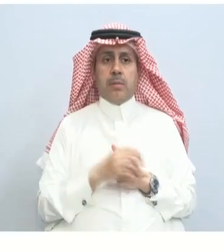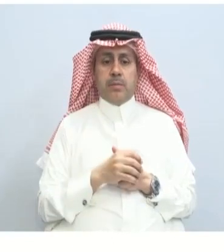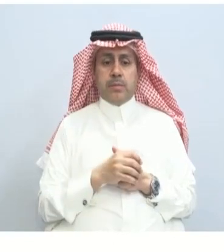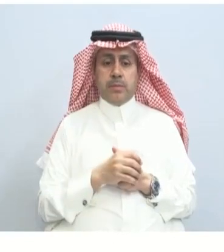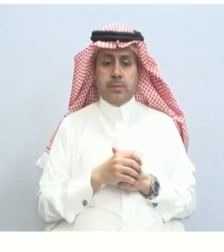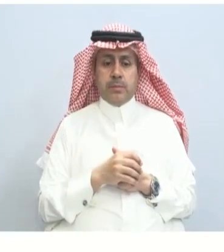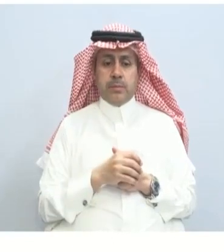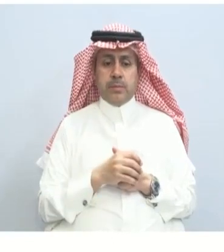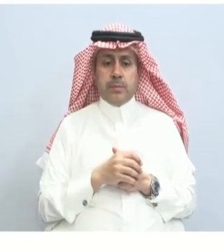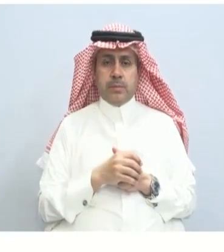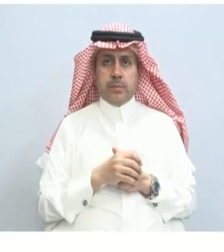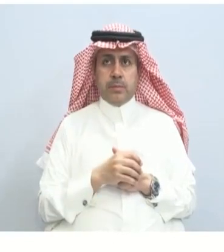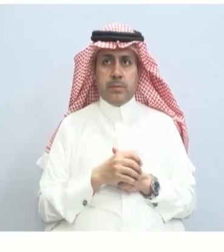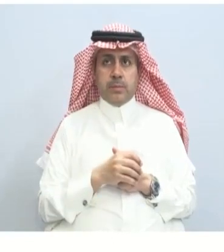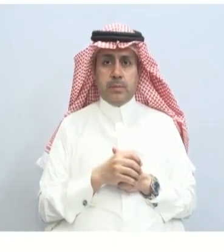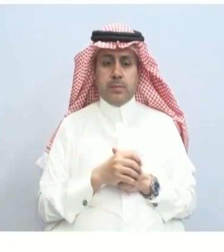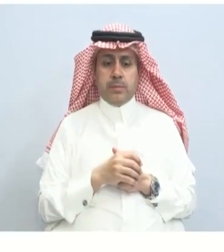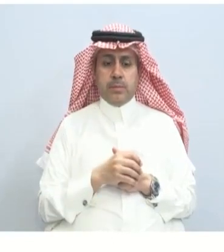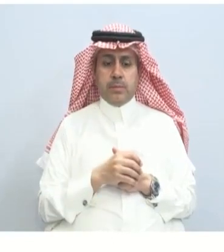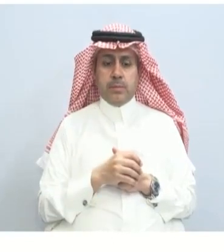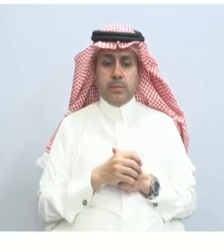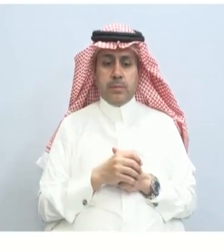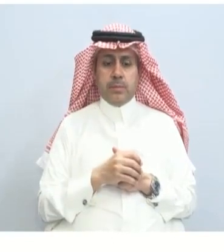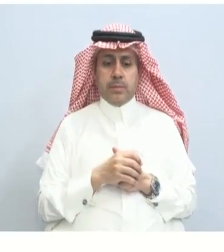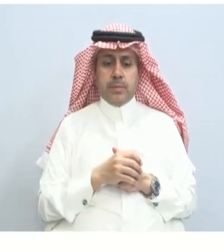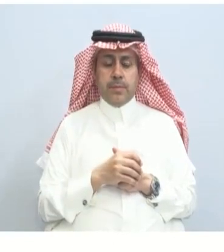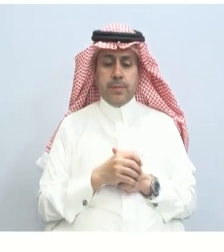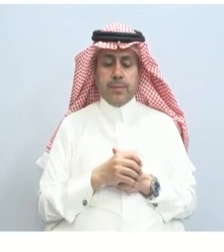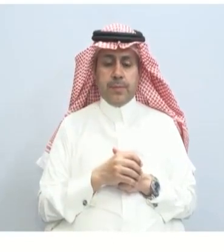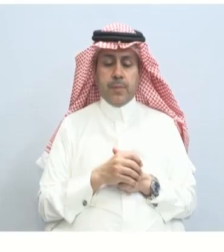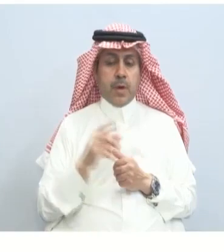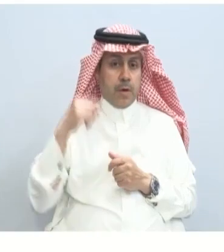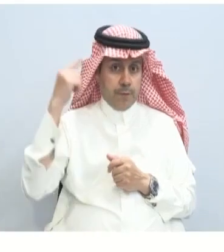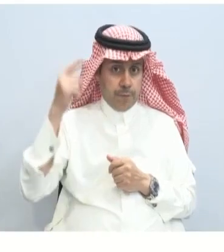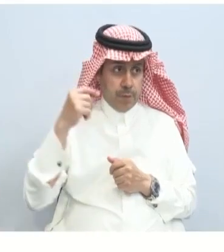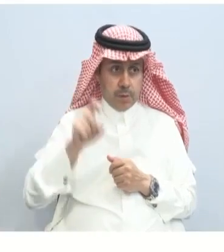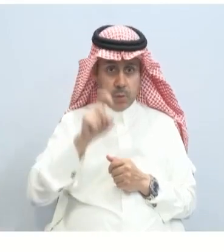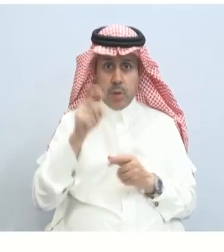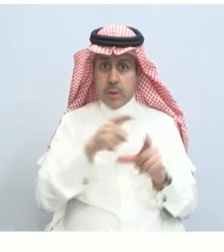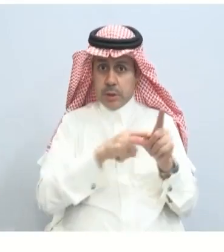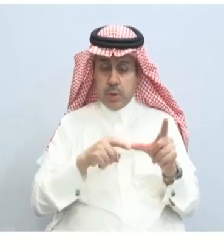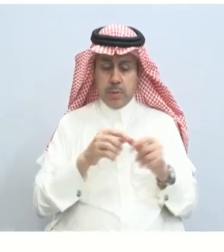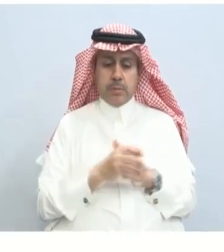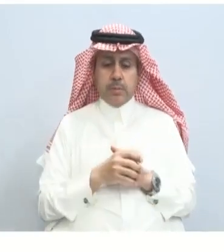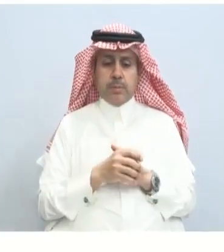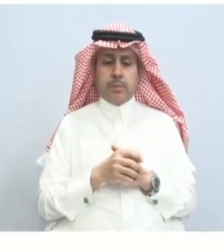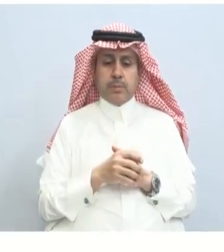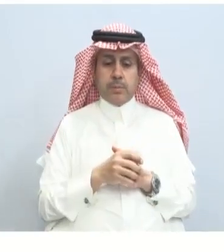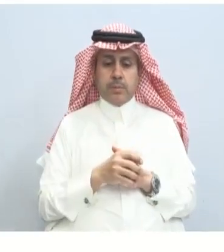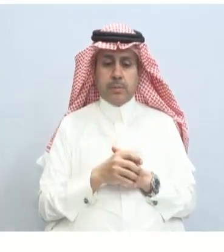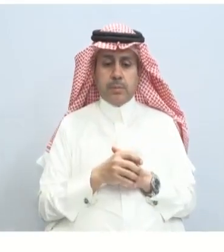يعتبر حل لهذا السؤال الان لو اخذت انا اي زاويه من هذول الزوايا اللي موجوده